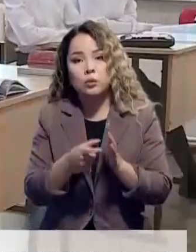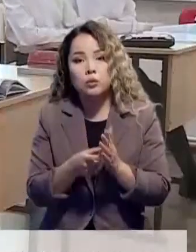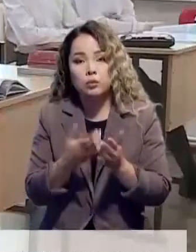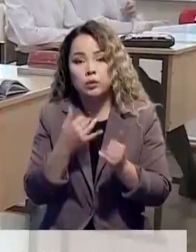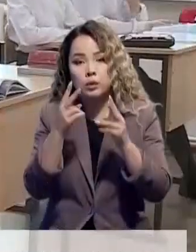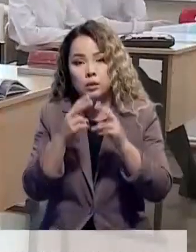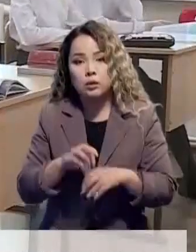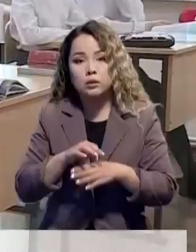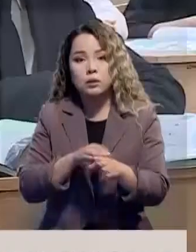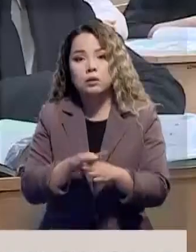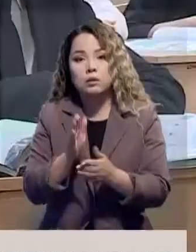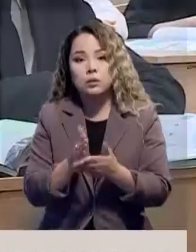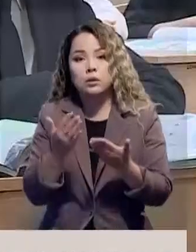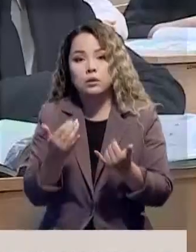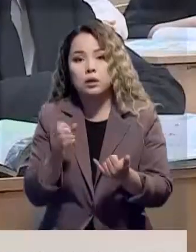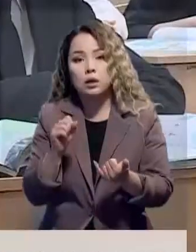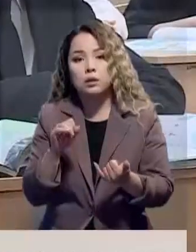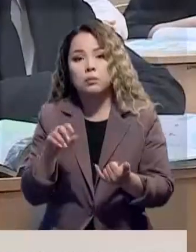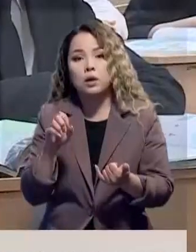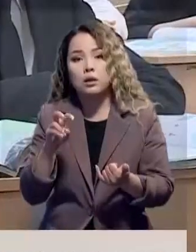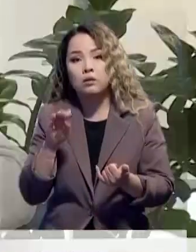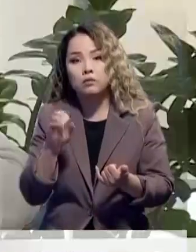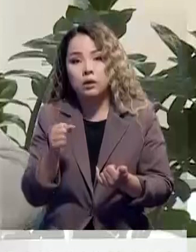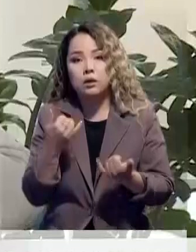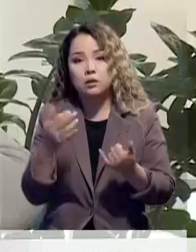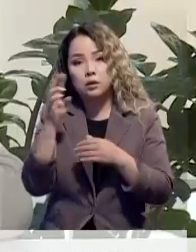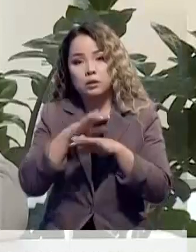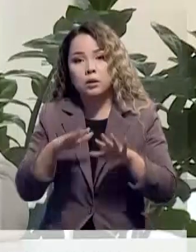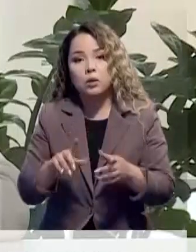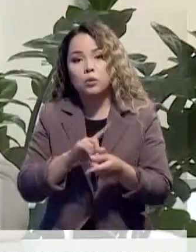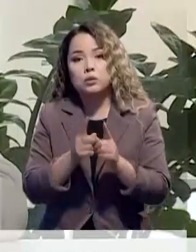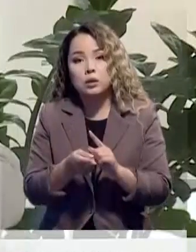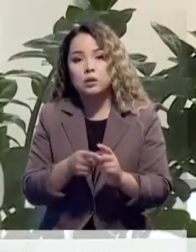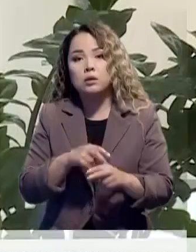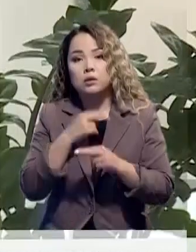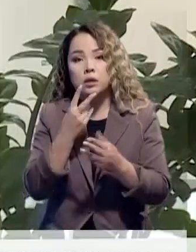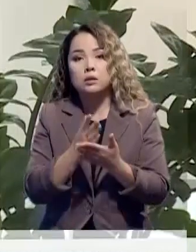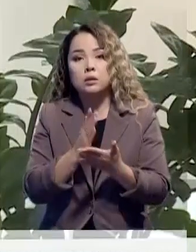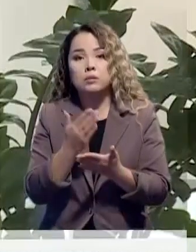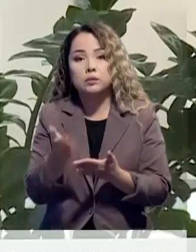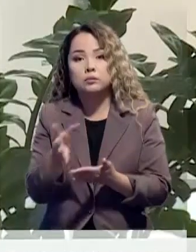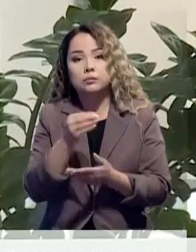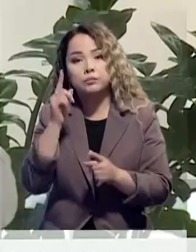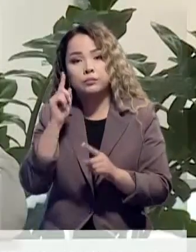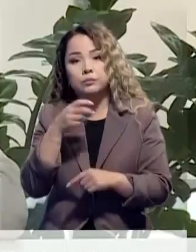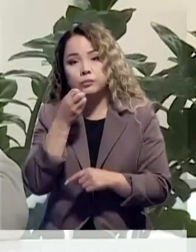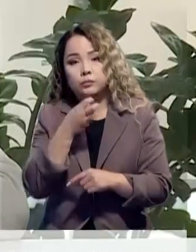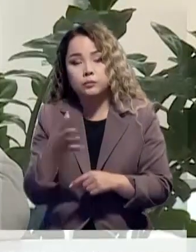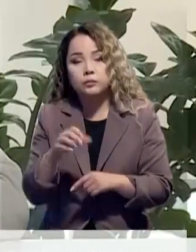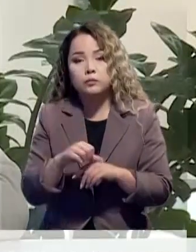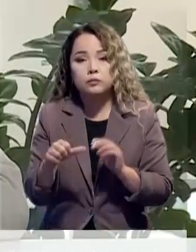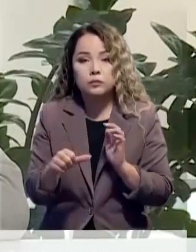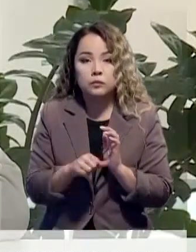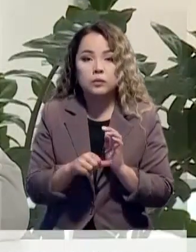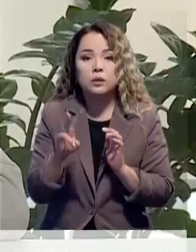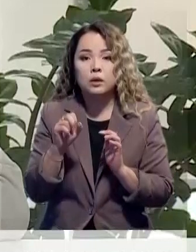тапты. Хош, осыдан соң Аида Балаева елдегі өзгерістерге тоқталды. Өздеріңіз жақсы білесіздер, былтыр